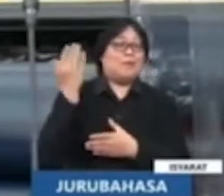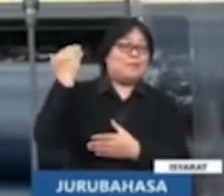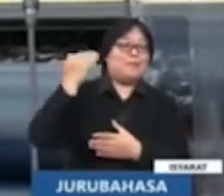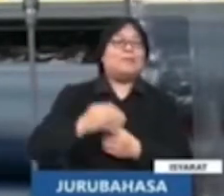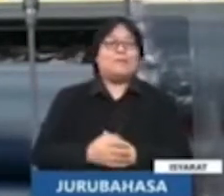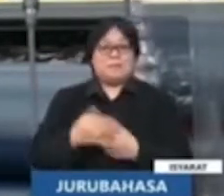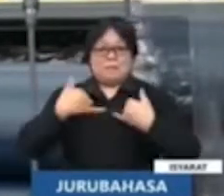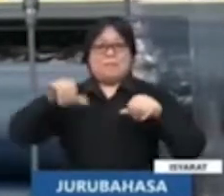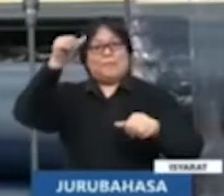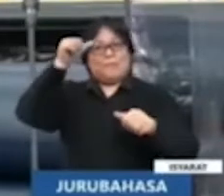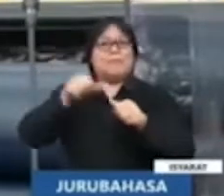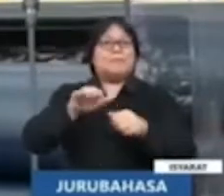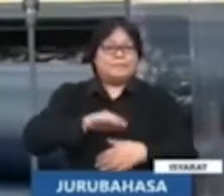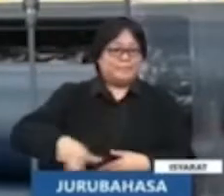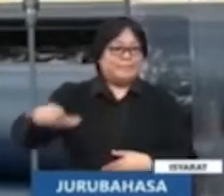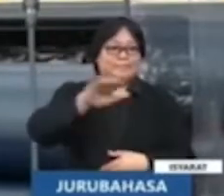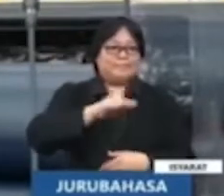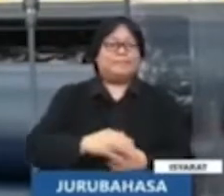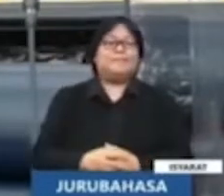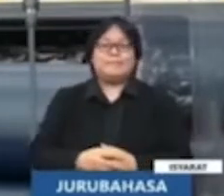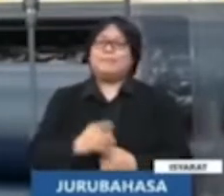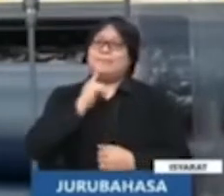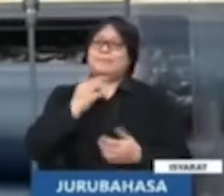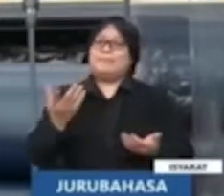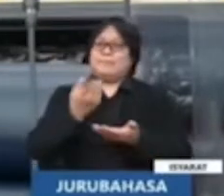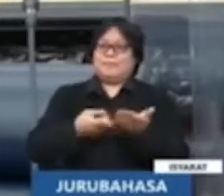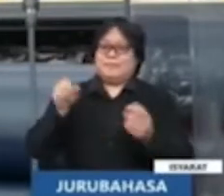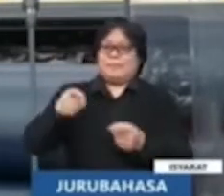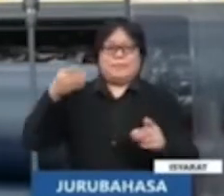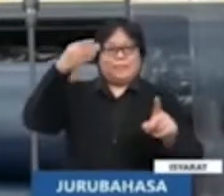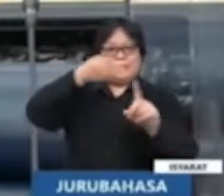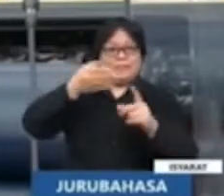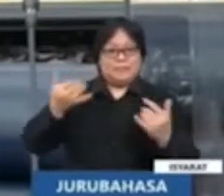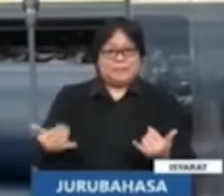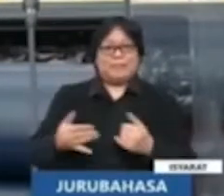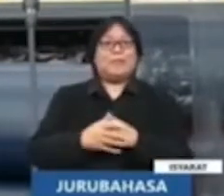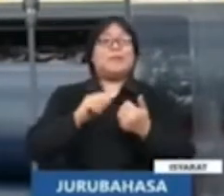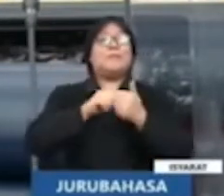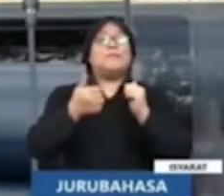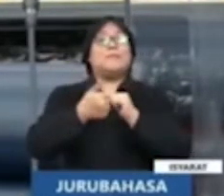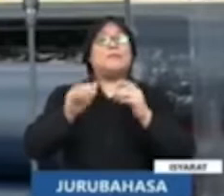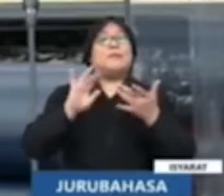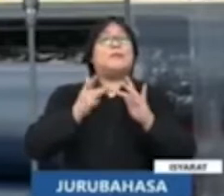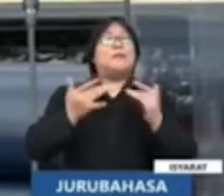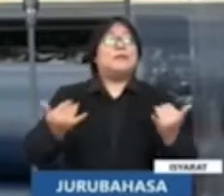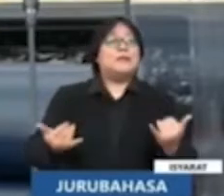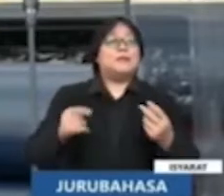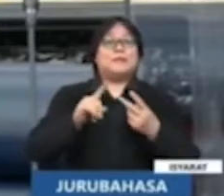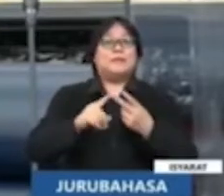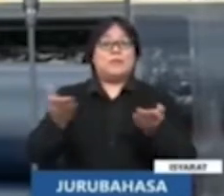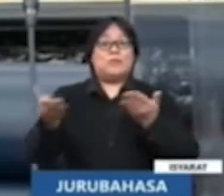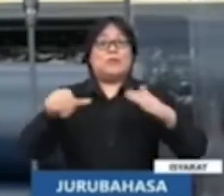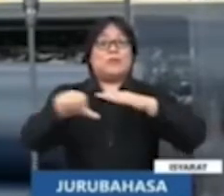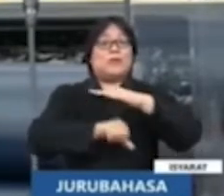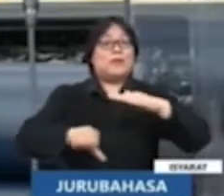lepas masih segar diingatan ahli-ahli yang berhormat. Ternyata apa yang perlu ditekankan adalah berkaitan masalah capaian internet serta